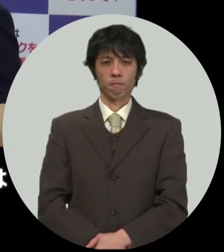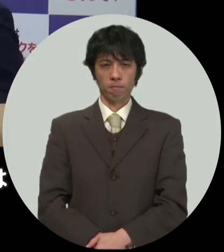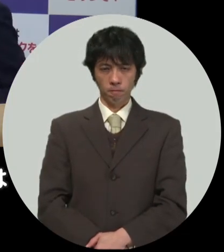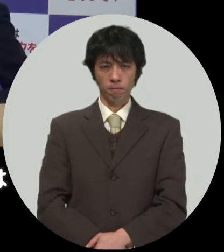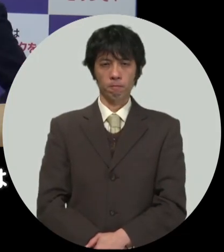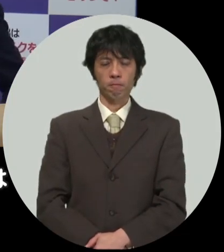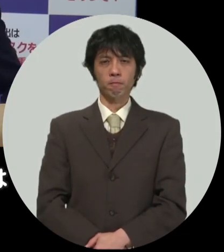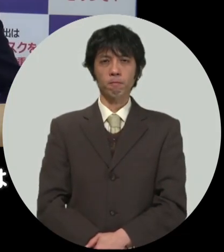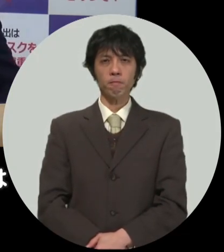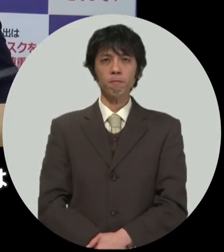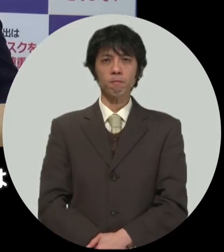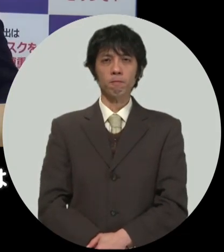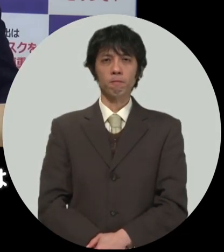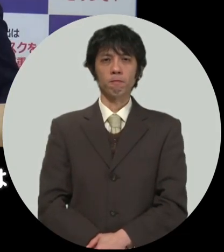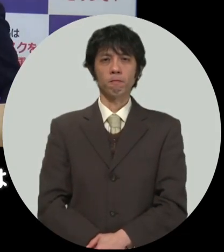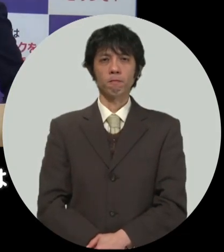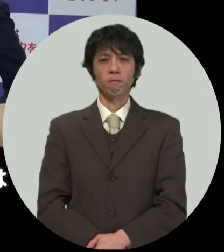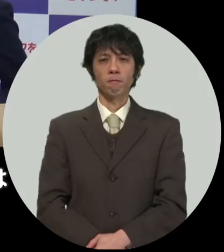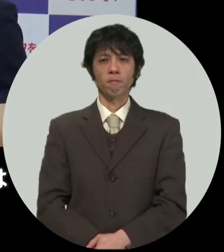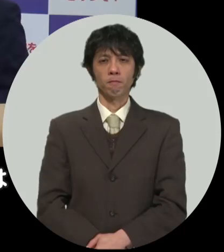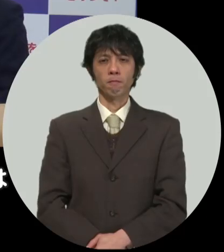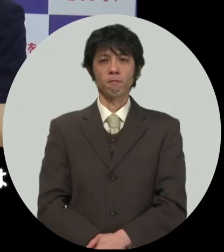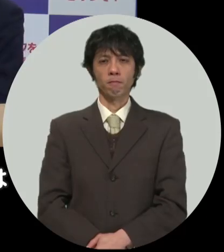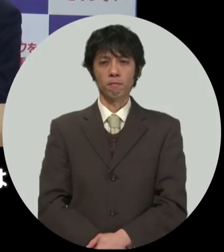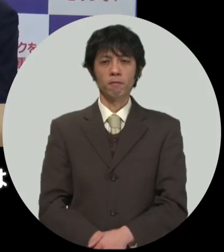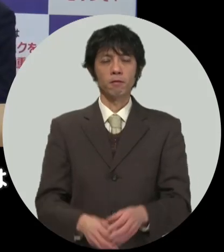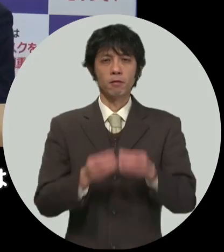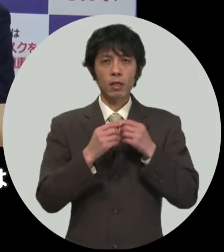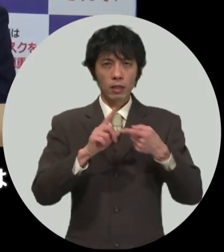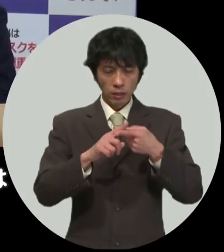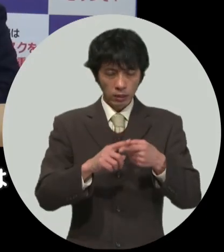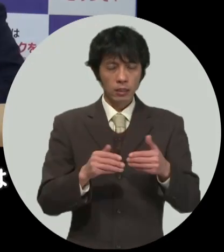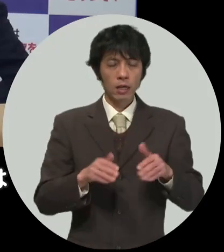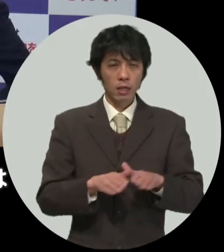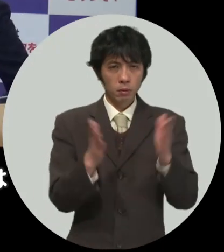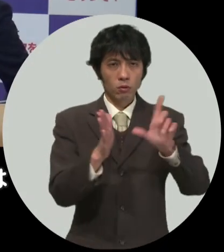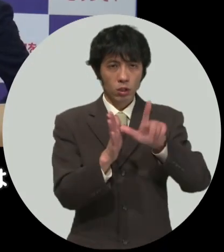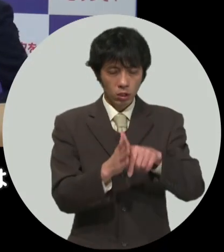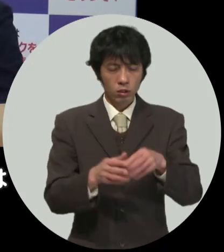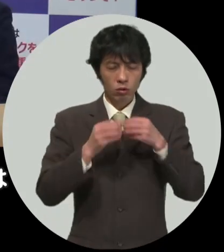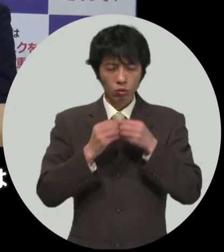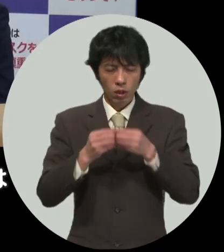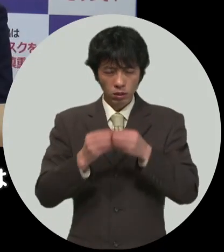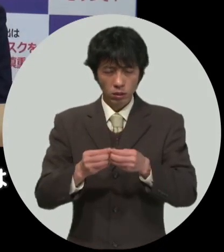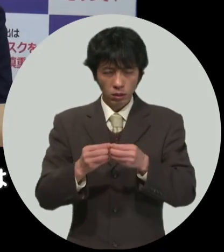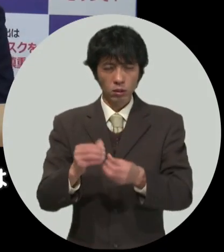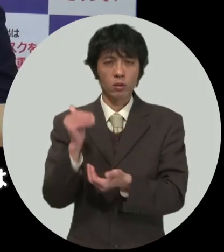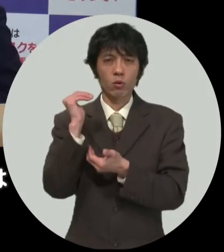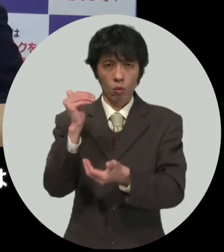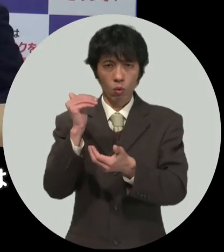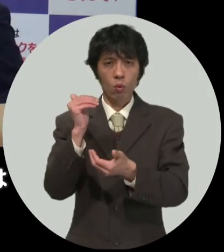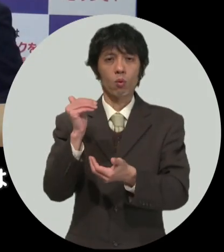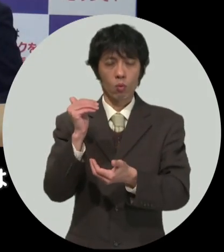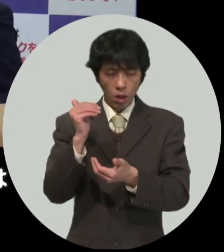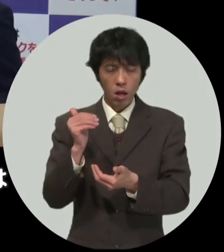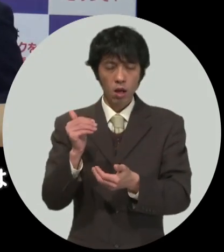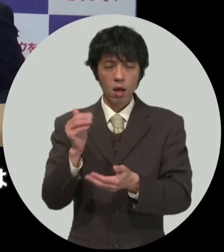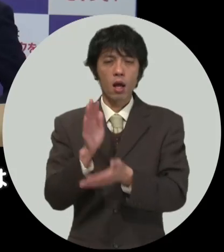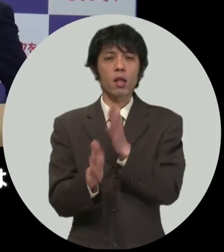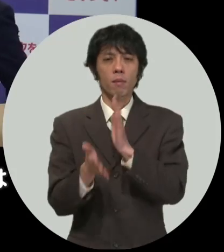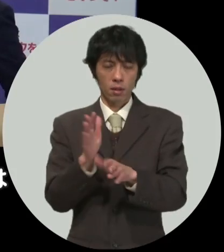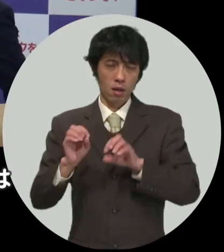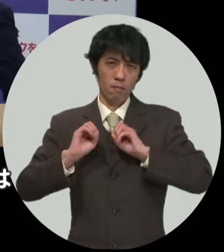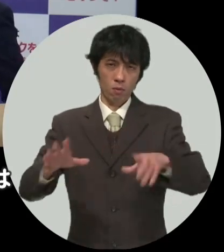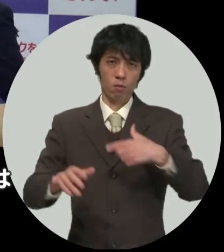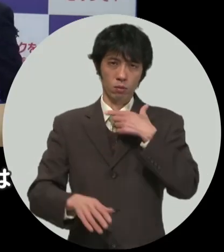ずれにしても具体に始めるときにはもう少し詳細なことについては発表をさせていただきたいというふうに思っておりますが、